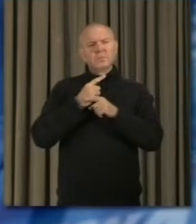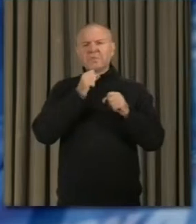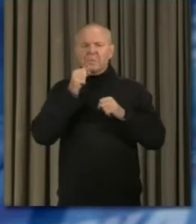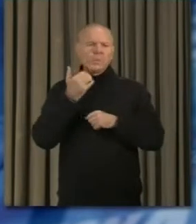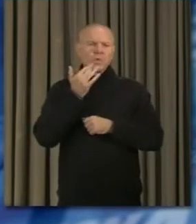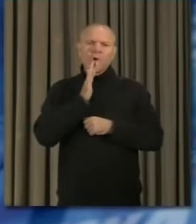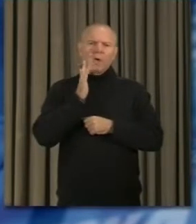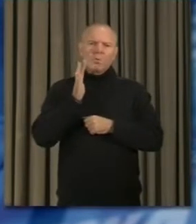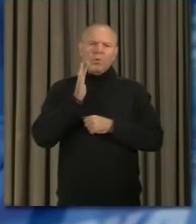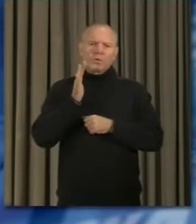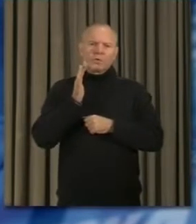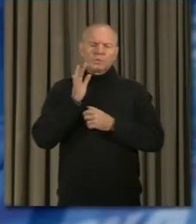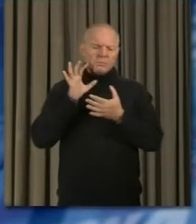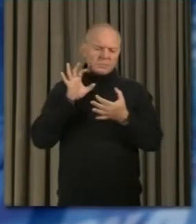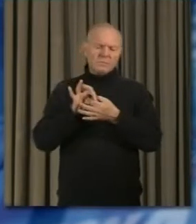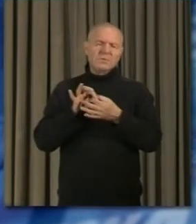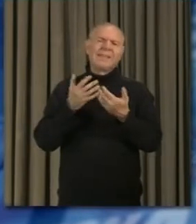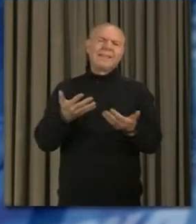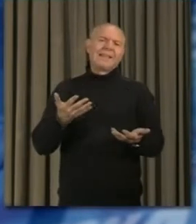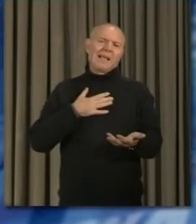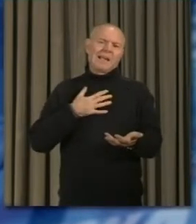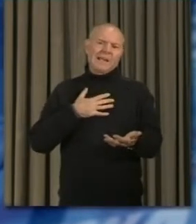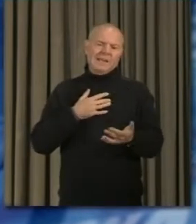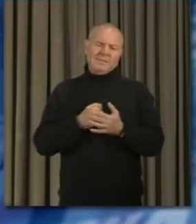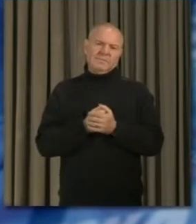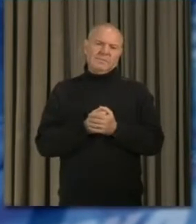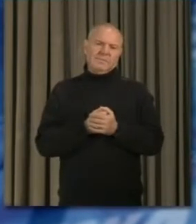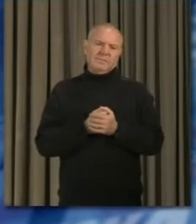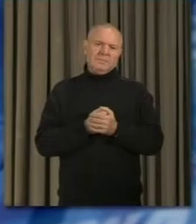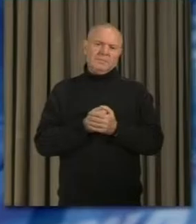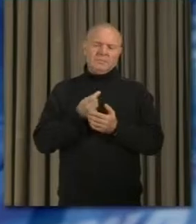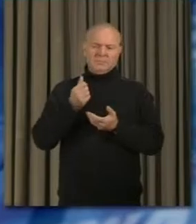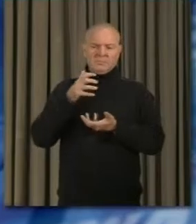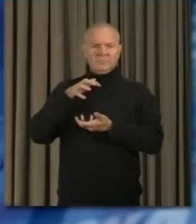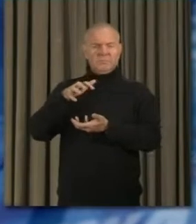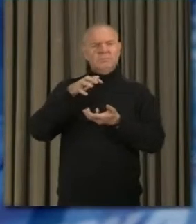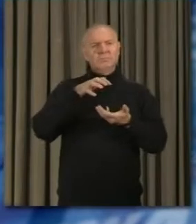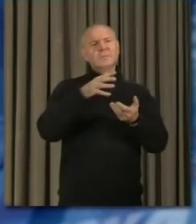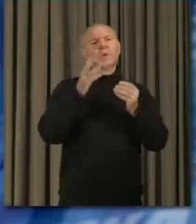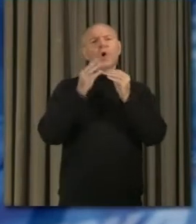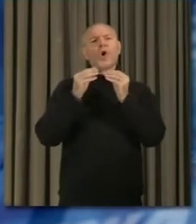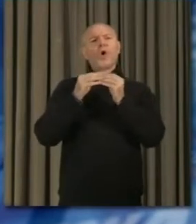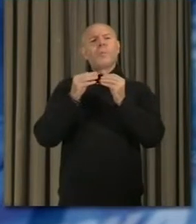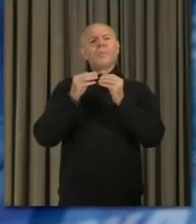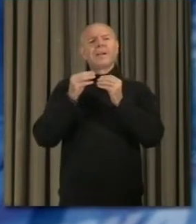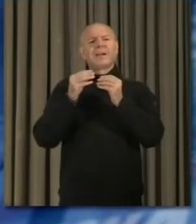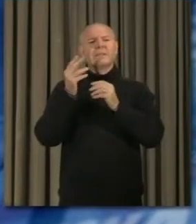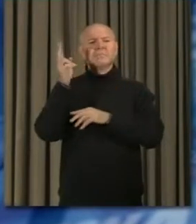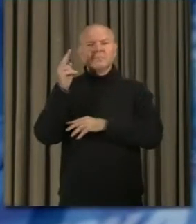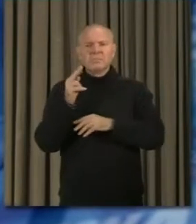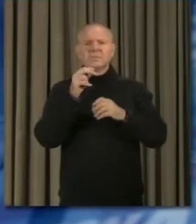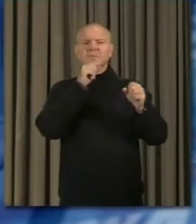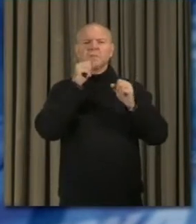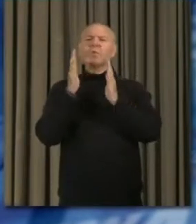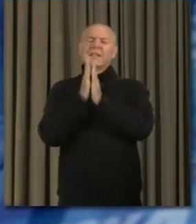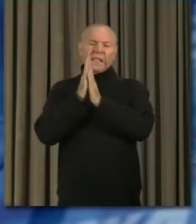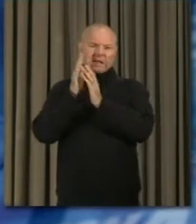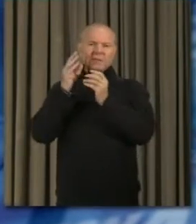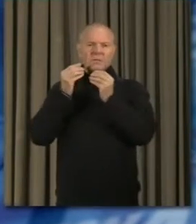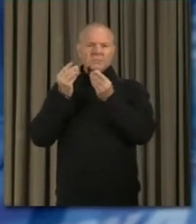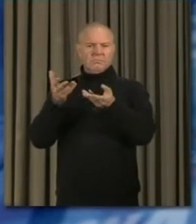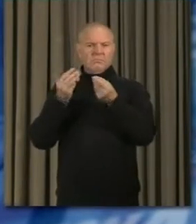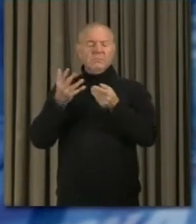un uomo ancorato alla sua terra, il Cusio. Aveva finanziato i restauri di numerose opere e di chiese, appassionato di sport e